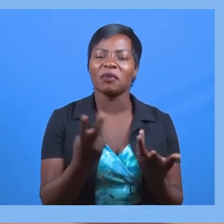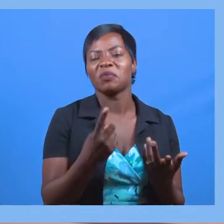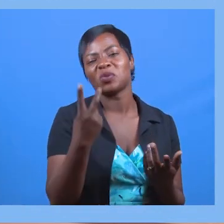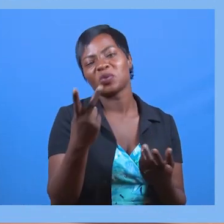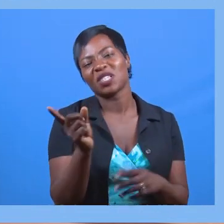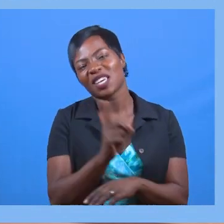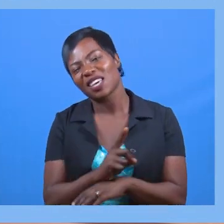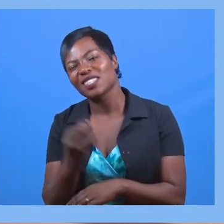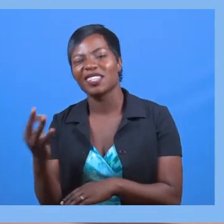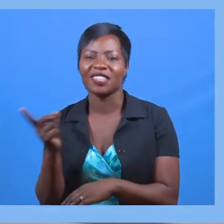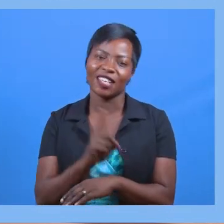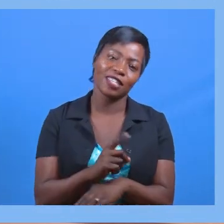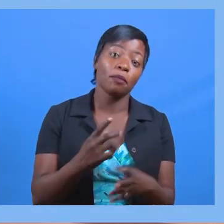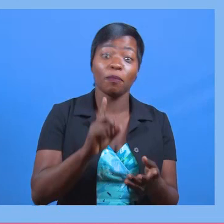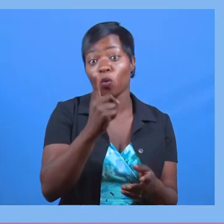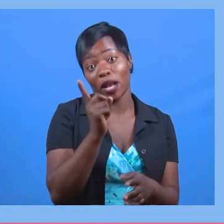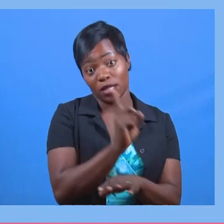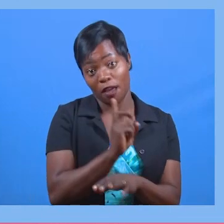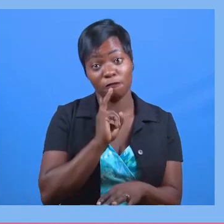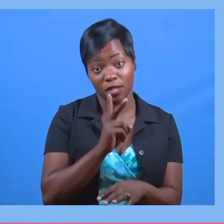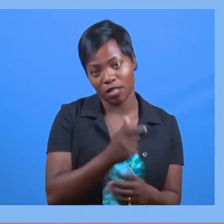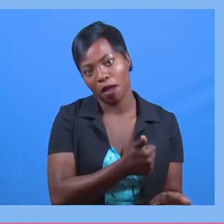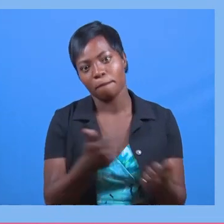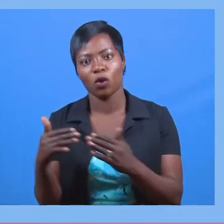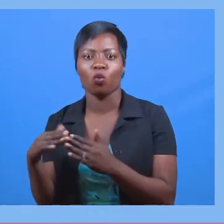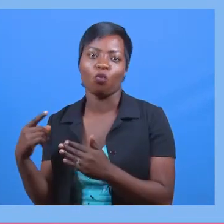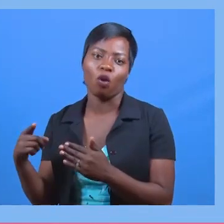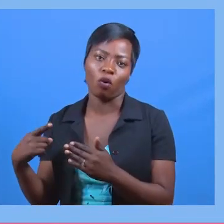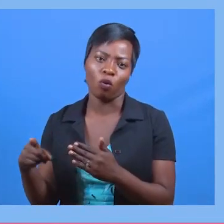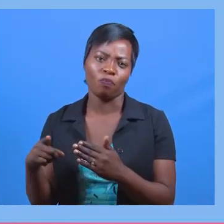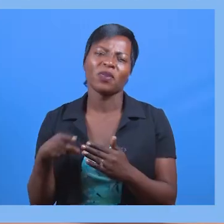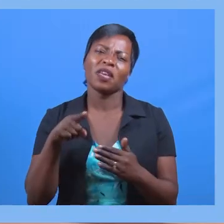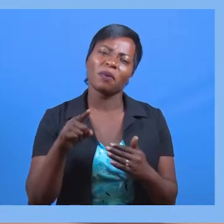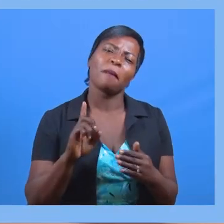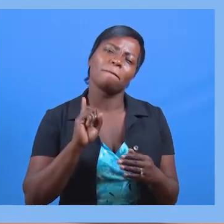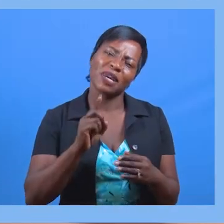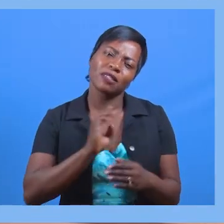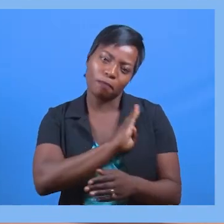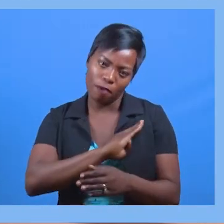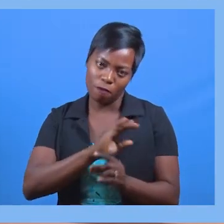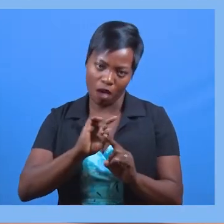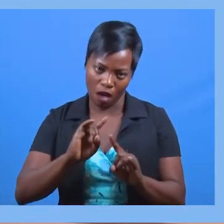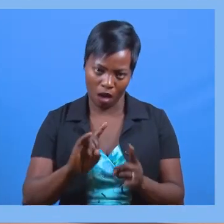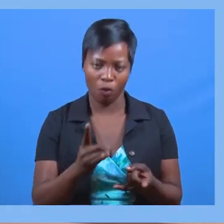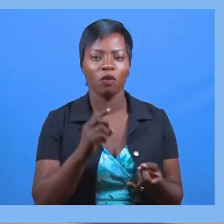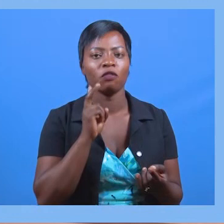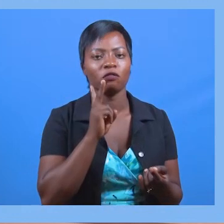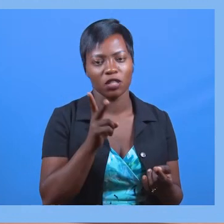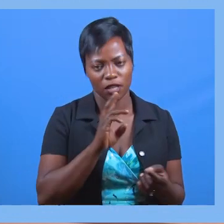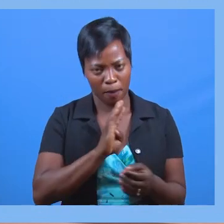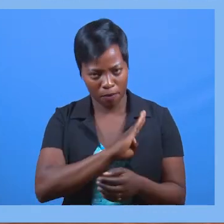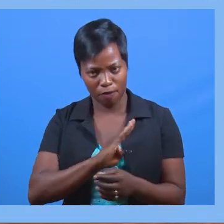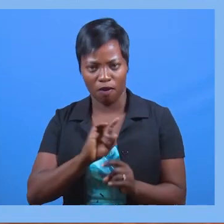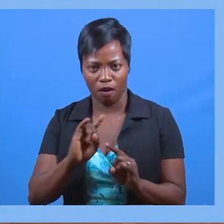munogona kunoshanya zuva iroro muchidzoka. Uyenzi, unhu hwemuyenzi hwatingatarisire ndeupi?